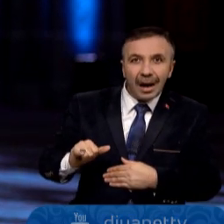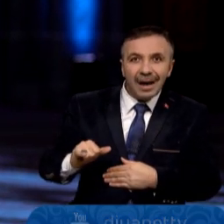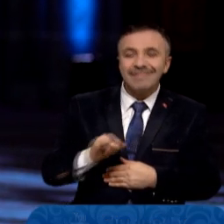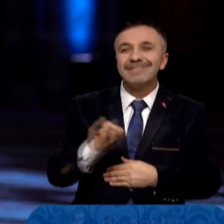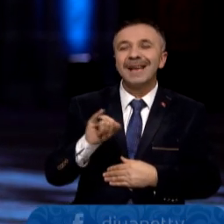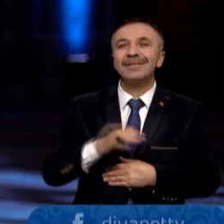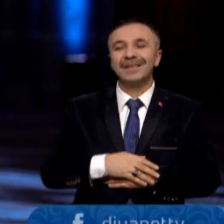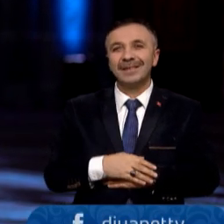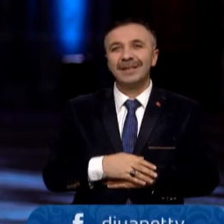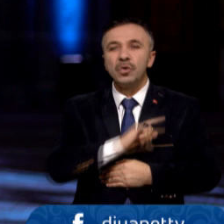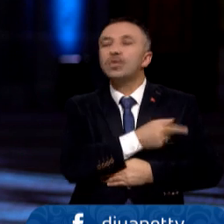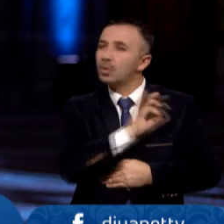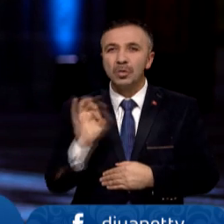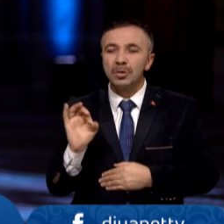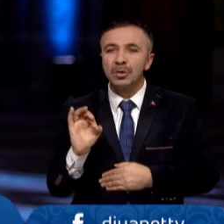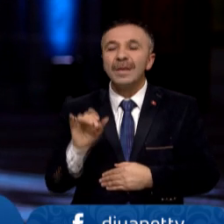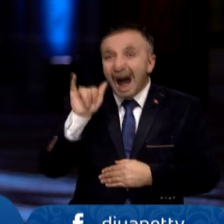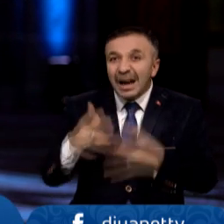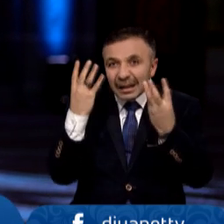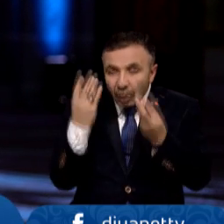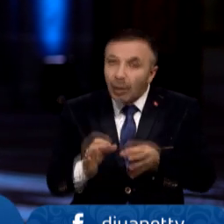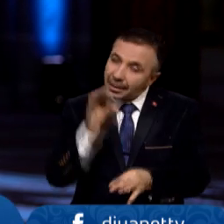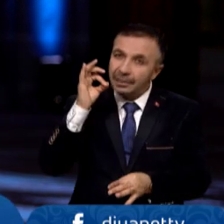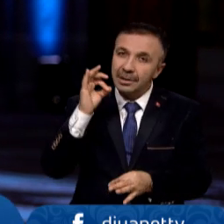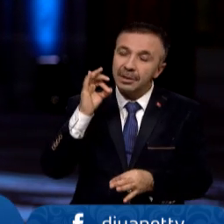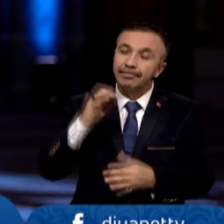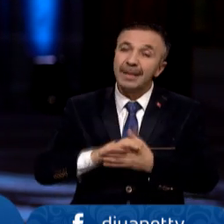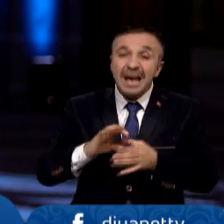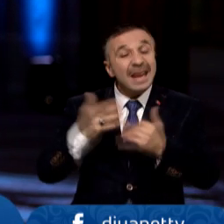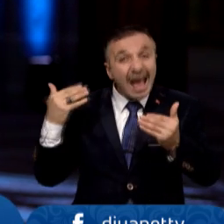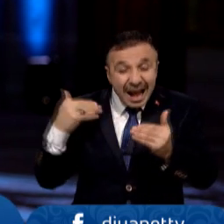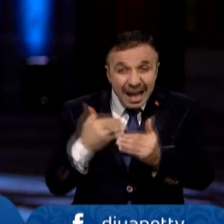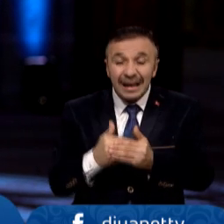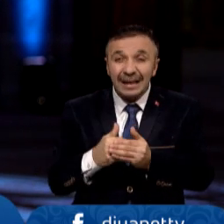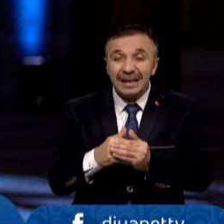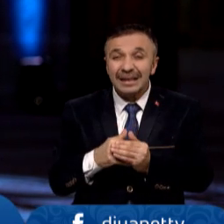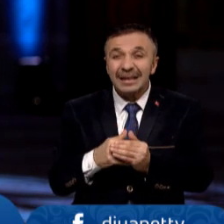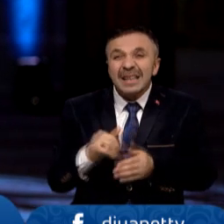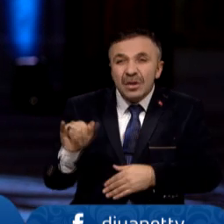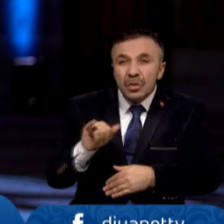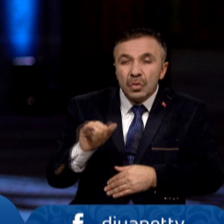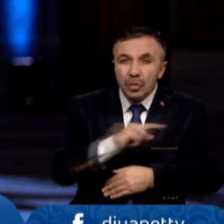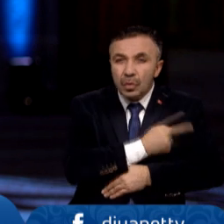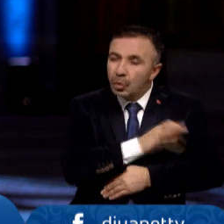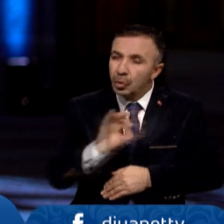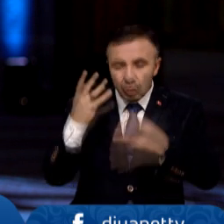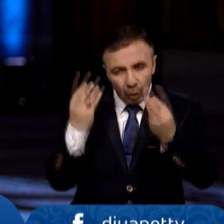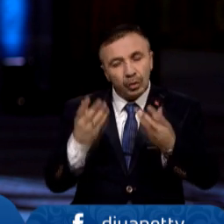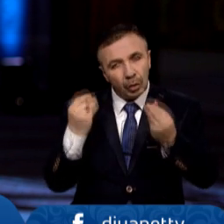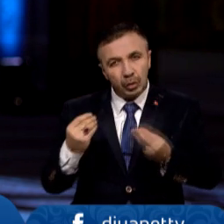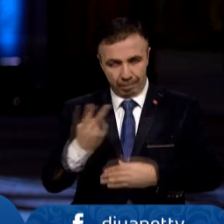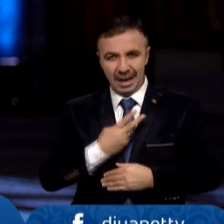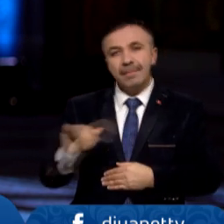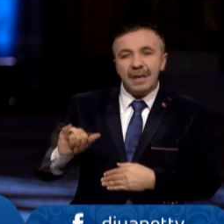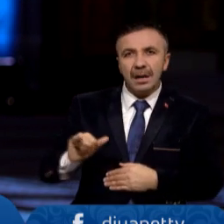indimde benim gözümde Zayıftır Haklı olan wanna ne kadar güçsüz olursa